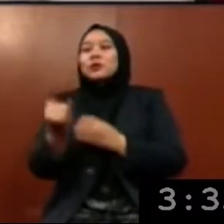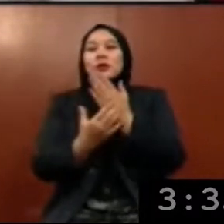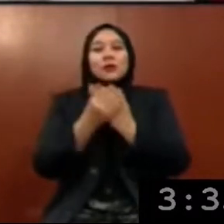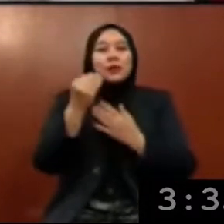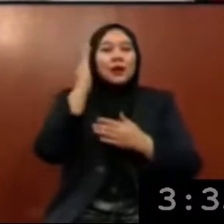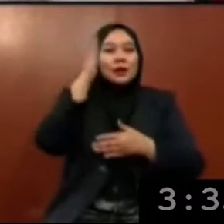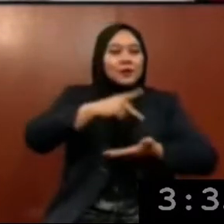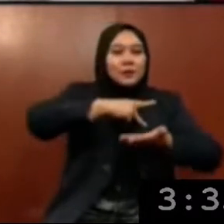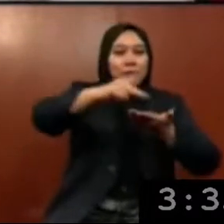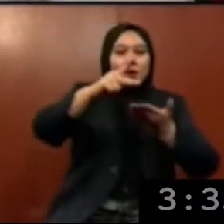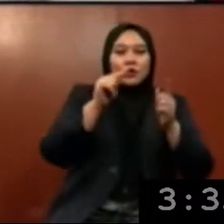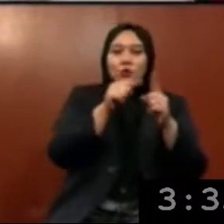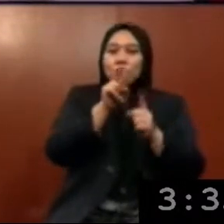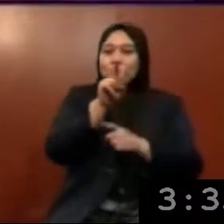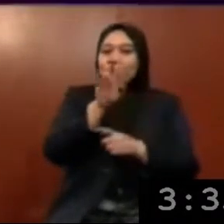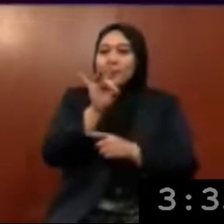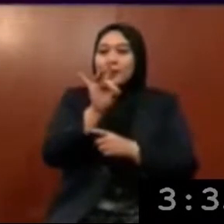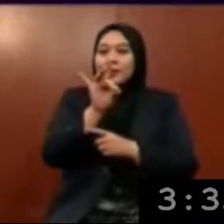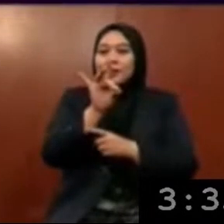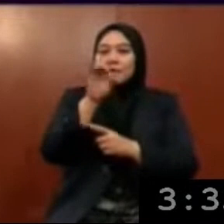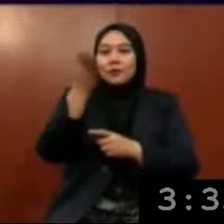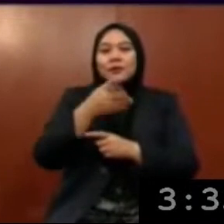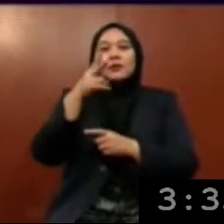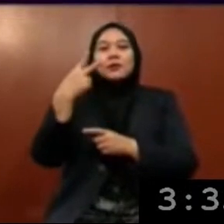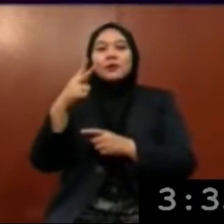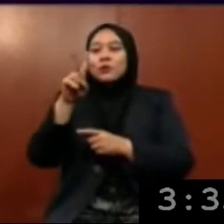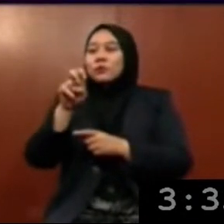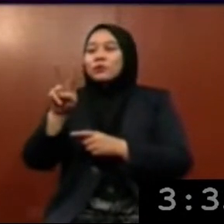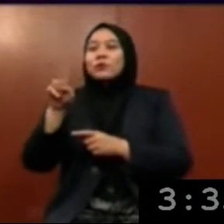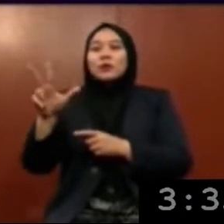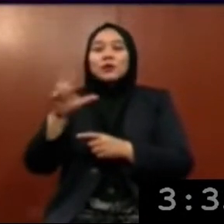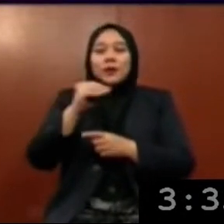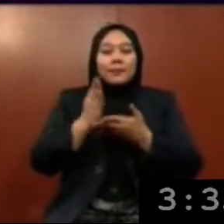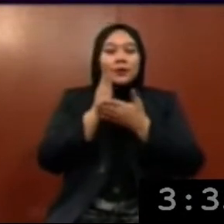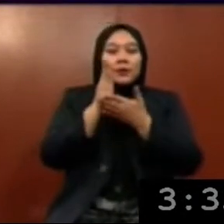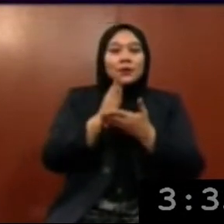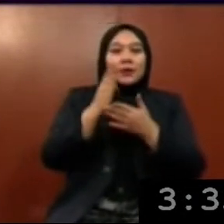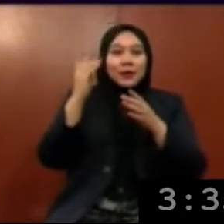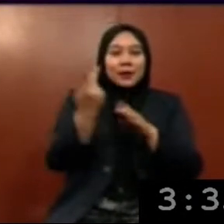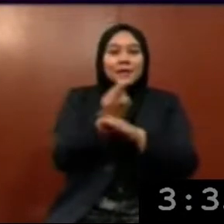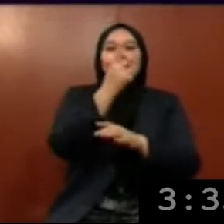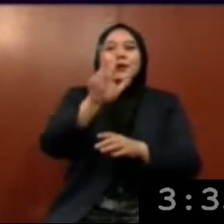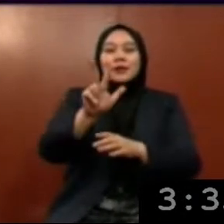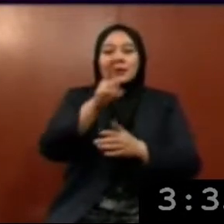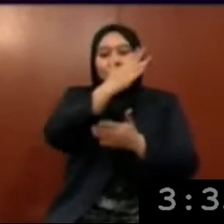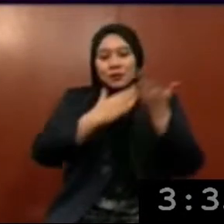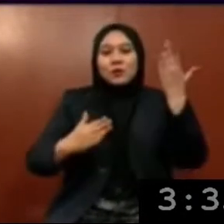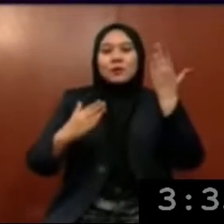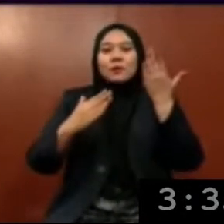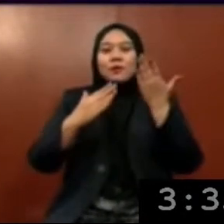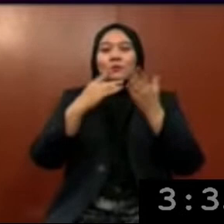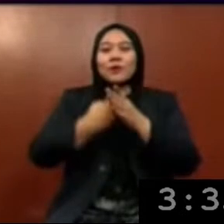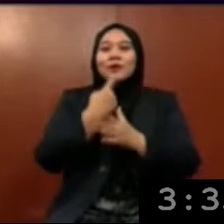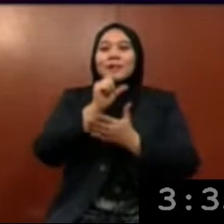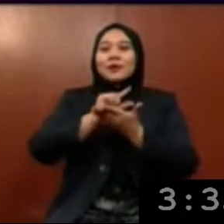akan dibayar pada 28 disember 2023 dan bantuan khas kewangan kali ketiga iaitu setengah bulan gaji